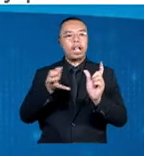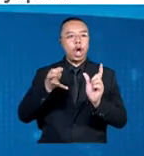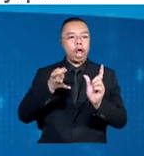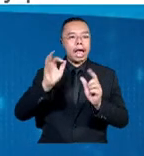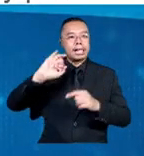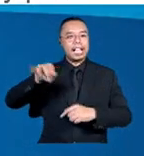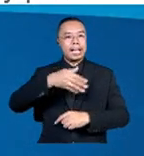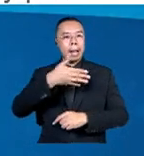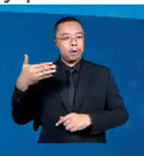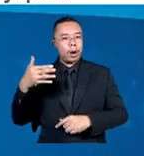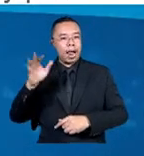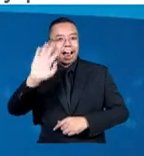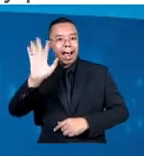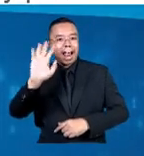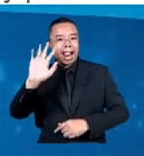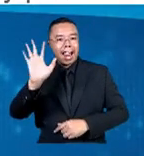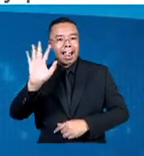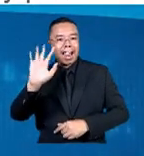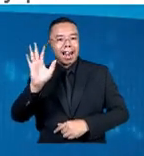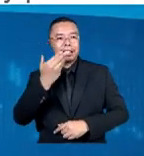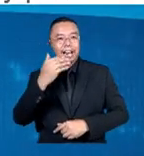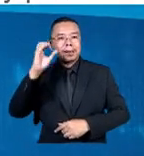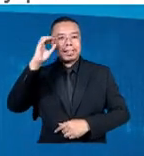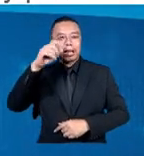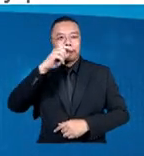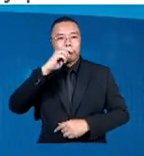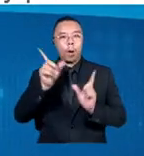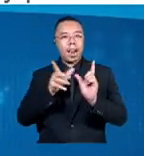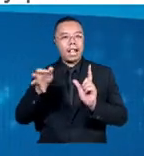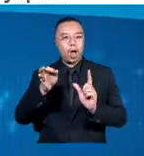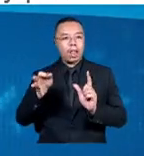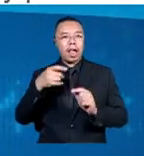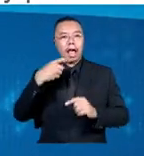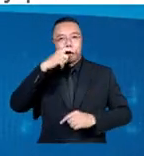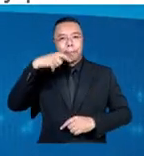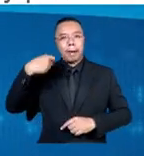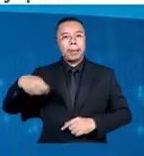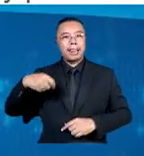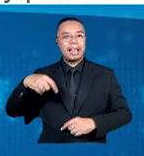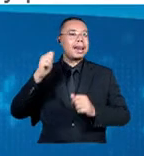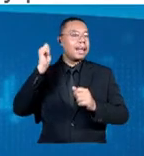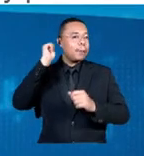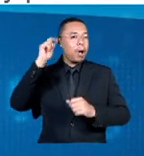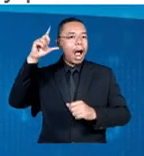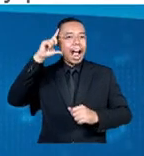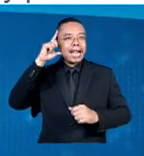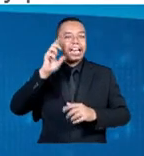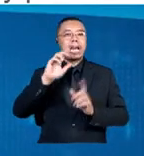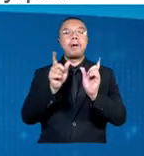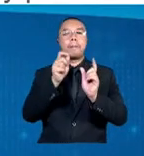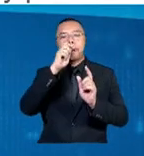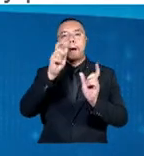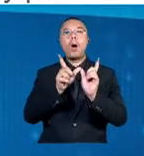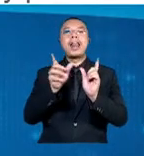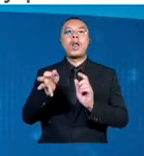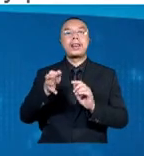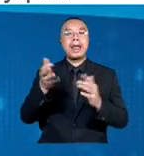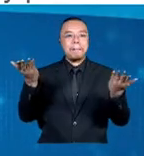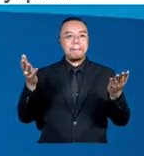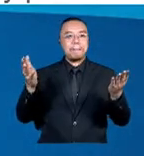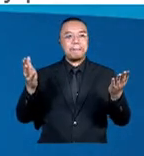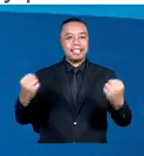Tommy Mano. Halo, selamat siang waktu Jakarta. Apa kabar hari ini Pak Menteri, Mbak Angki dan juga Pak Wali Kota?